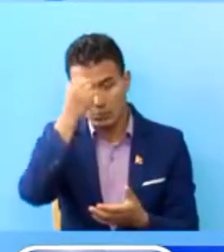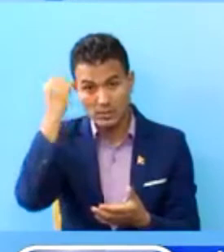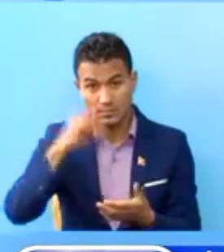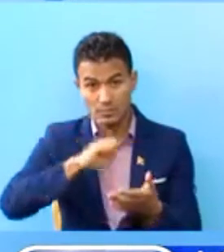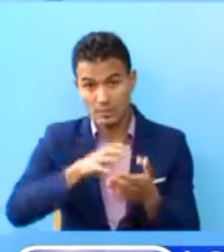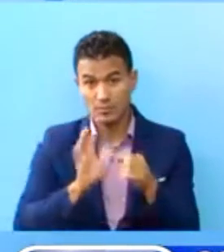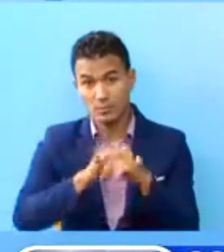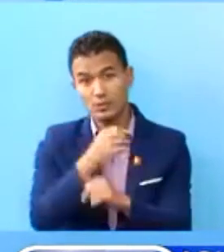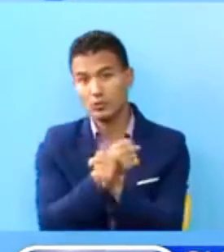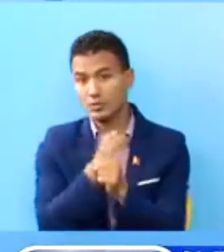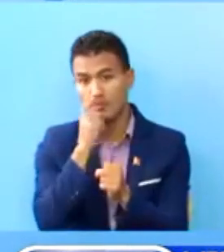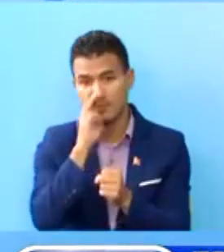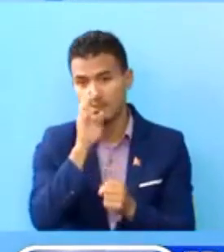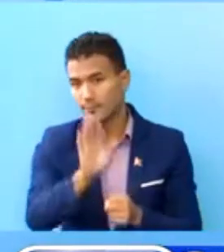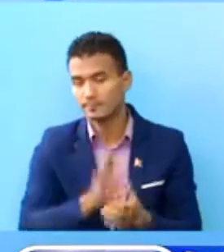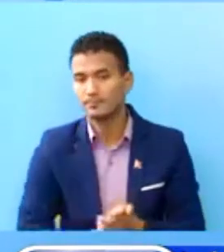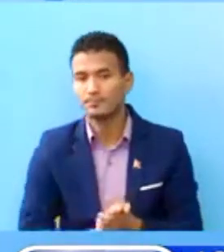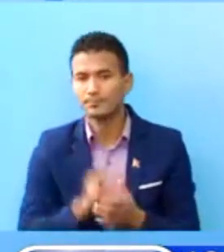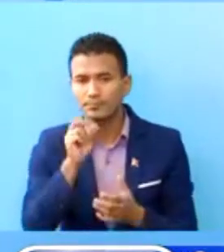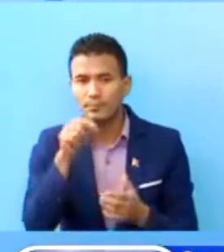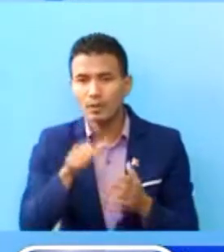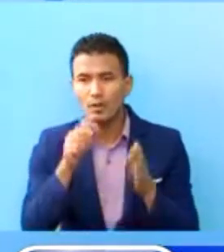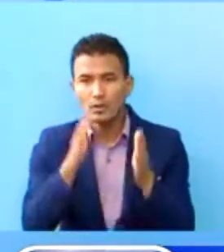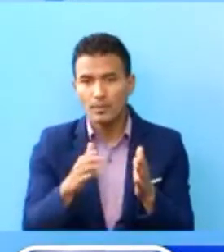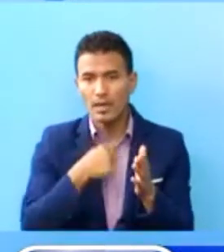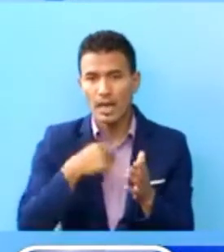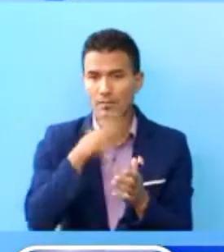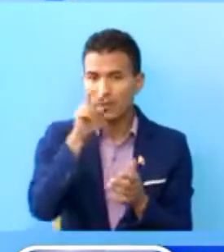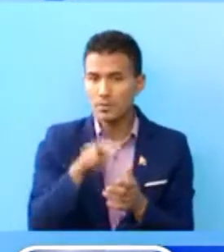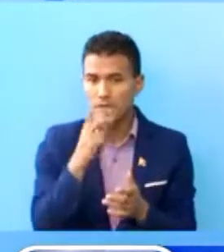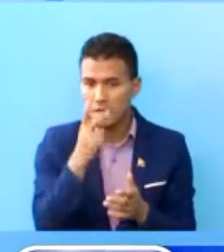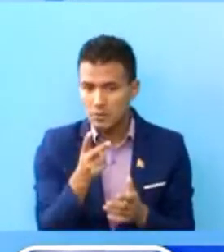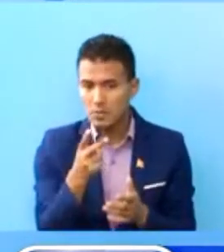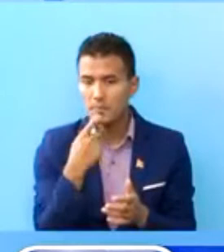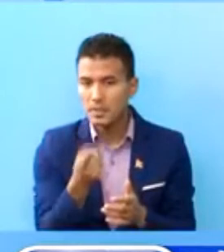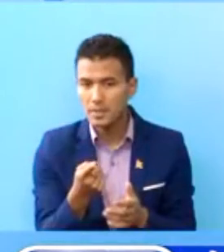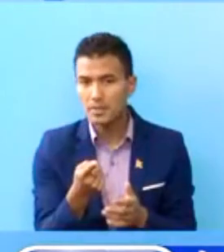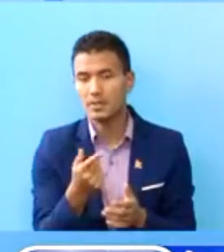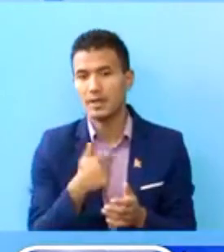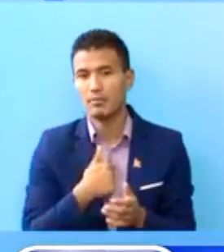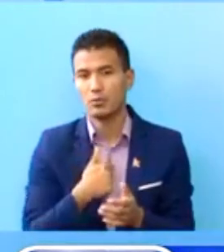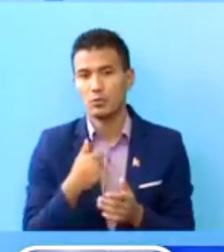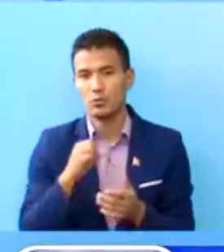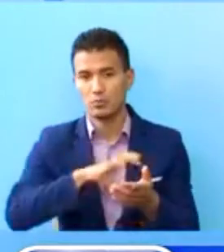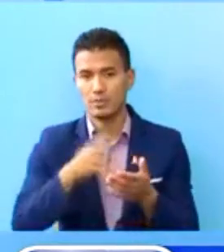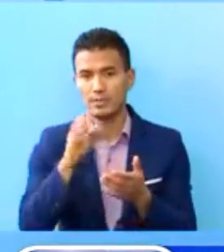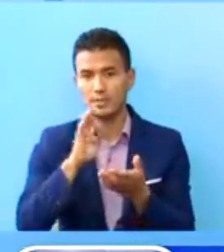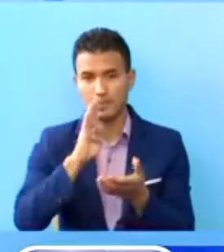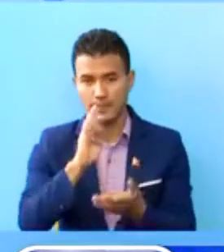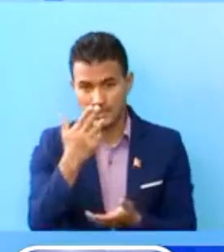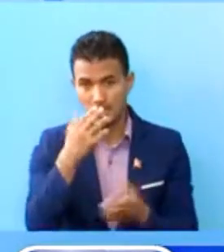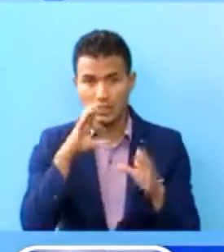प्रदेश बढी जोखिममा रहेको देखिन्छ। तर अहिलेसम्मको हाम्रो स्थिति हेर्दाखेरिमा हाम्रो प्रदेश नम्बर बागमती